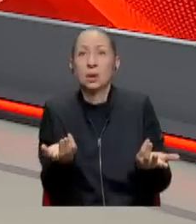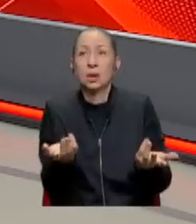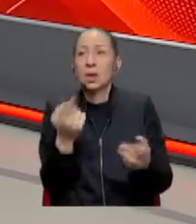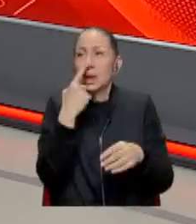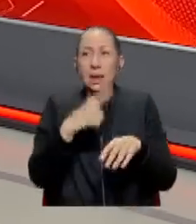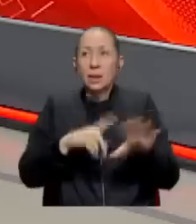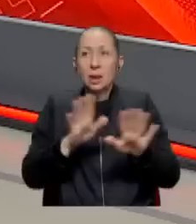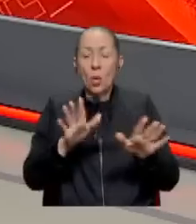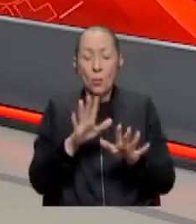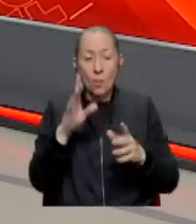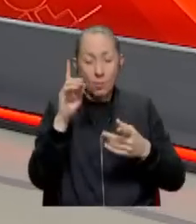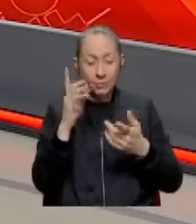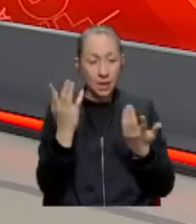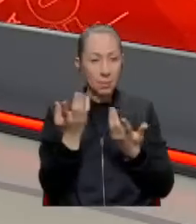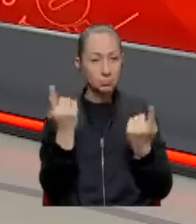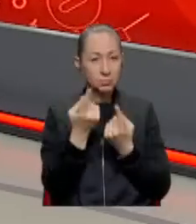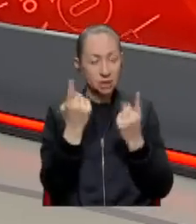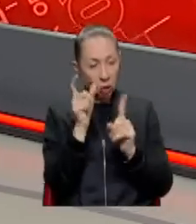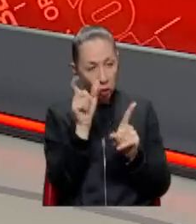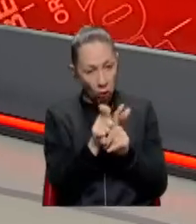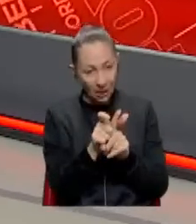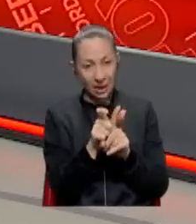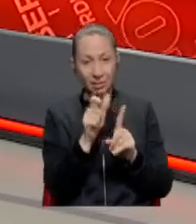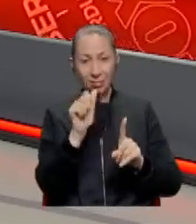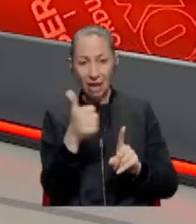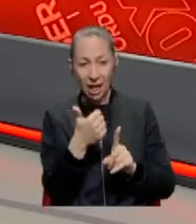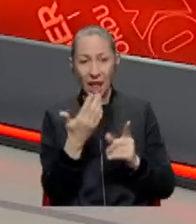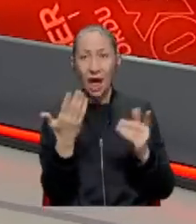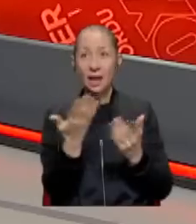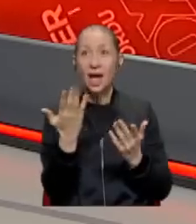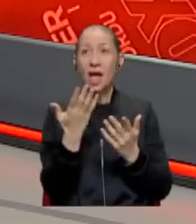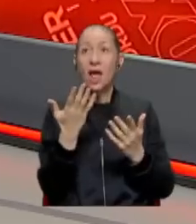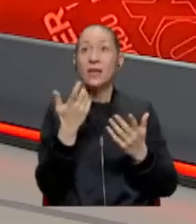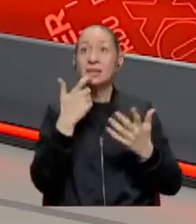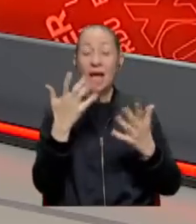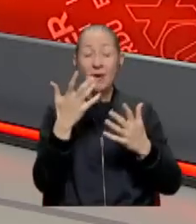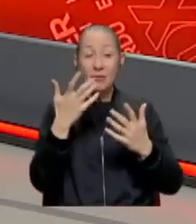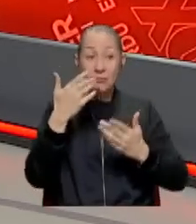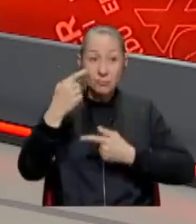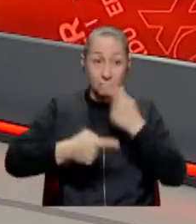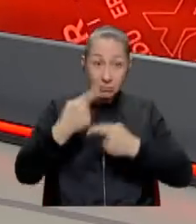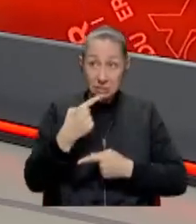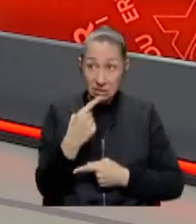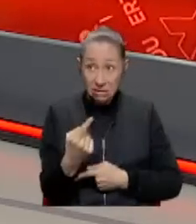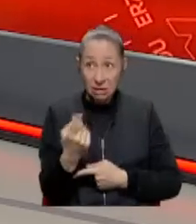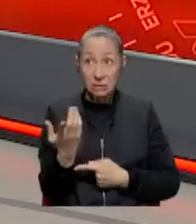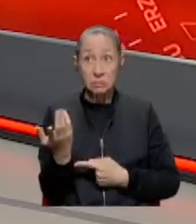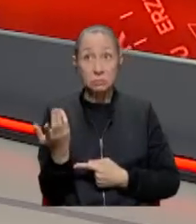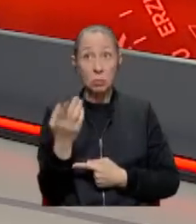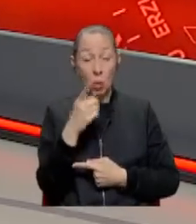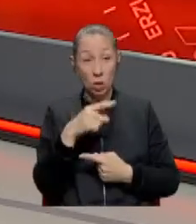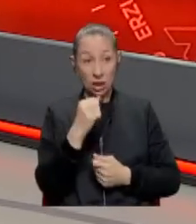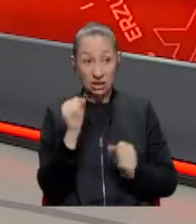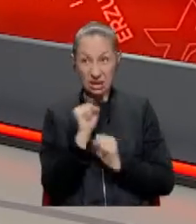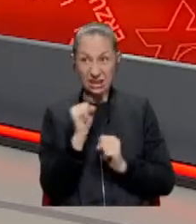inanamıyor yani siyasi muhafaza etmek değerler hani nereden evladı fatihan mı desek onları